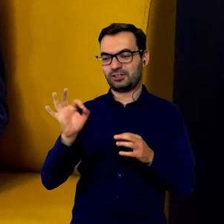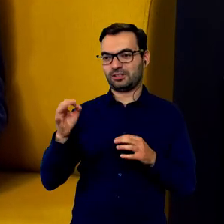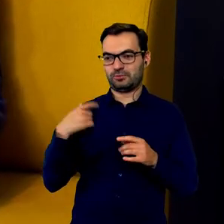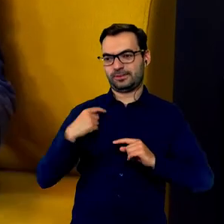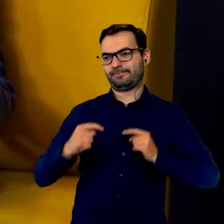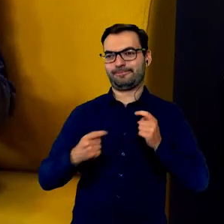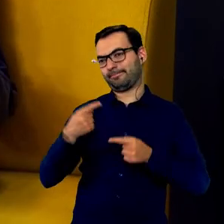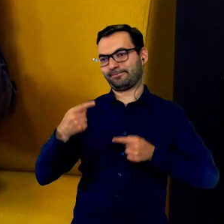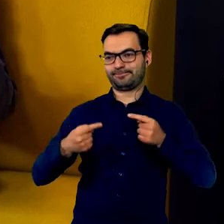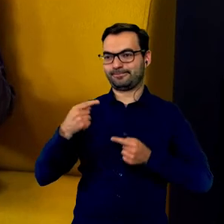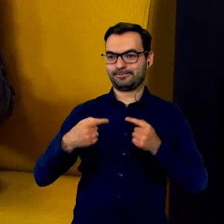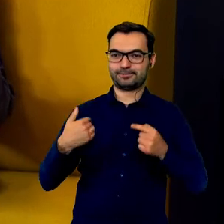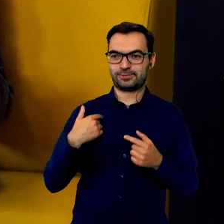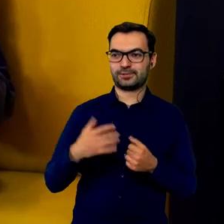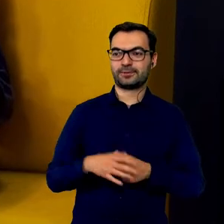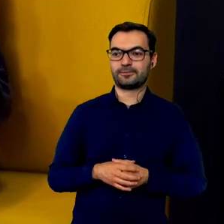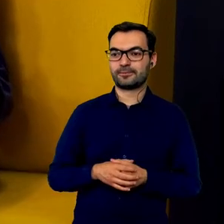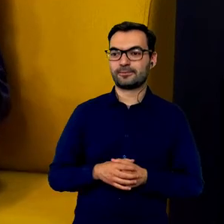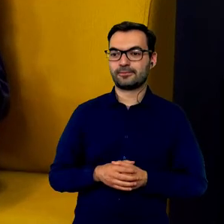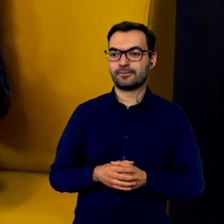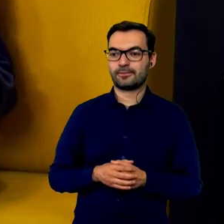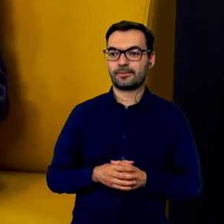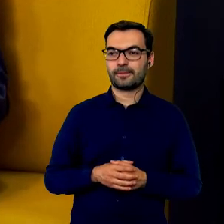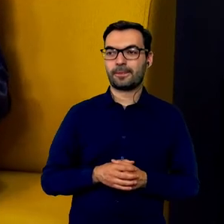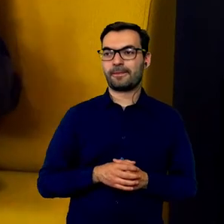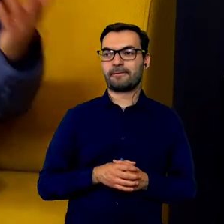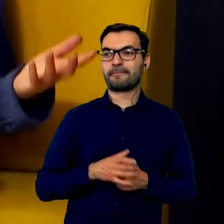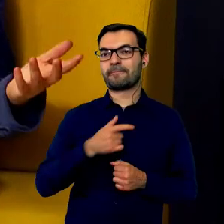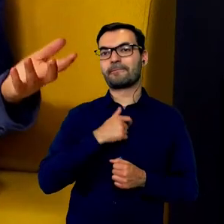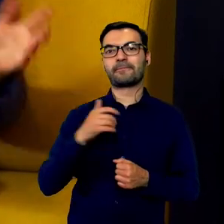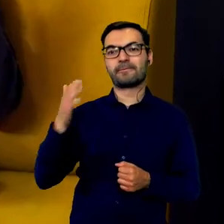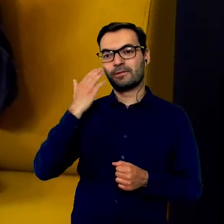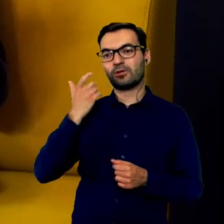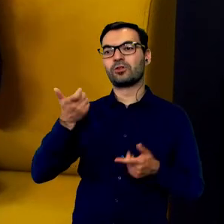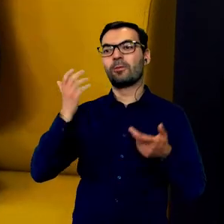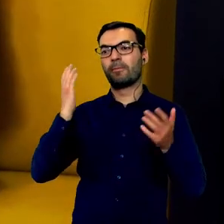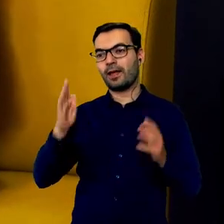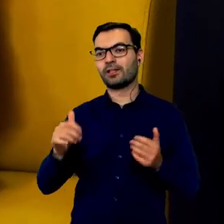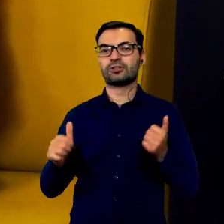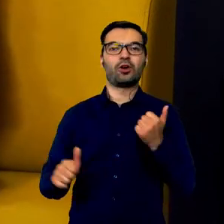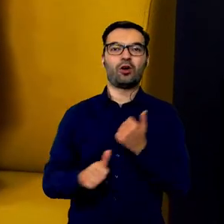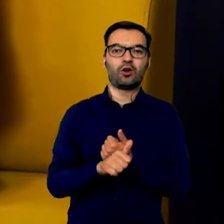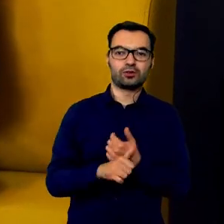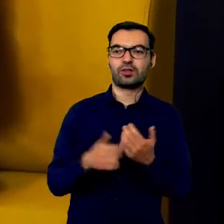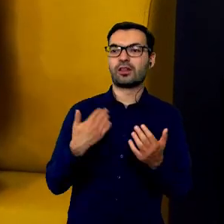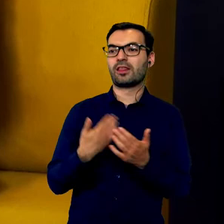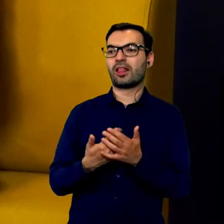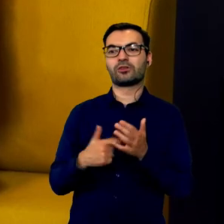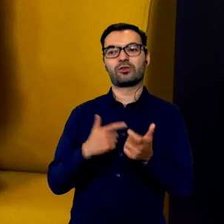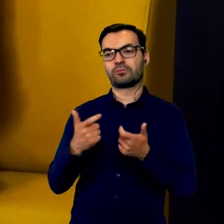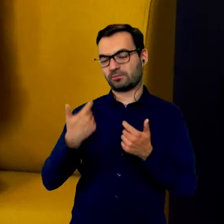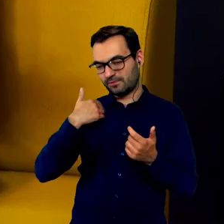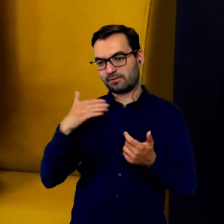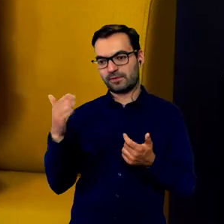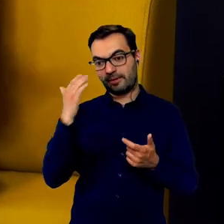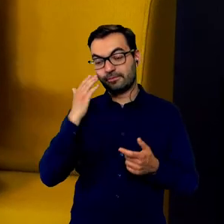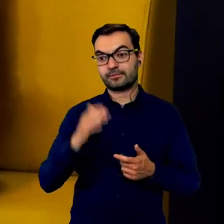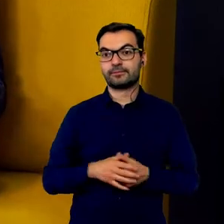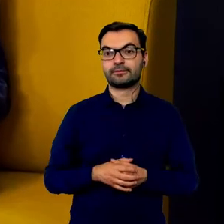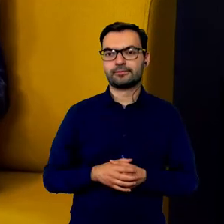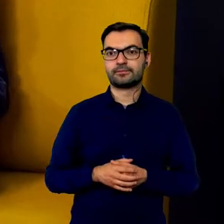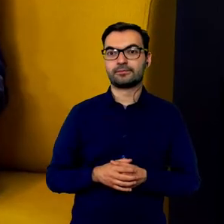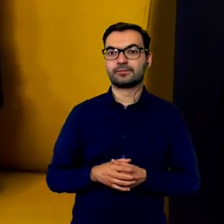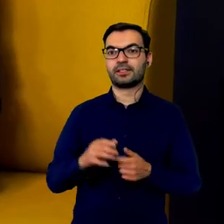się sprzeczaliśmy, ale wiemy co będzie, więc dlaczego to robimy.